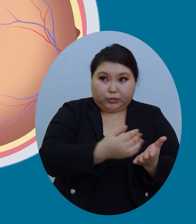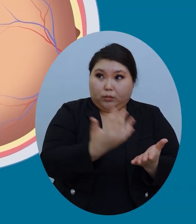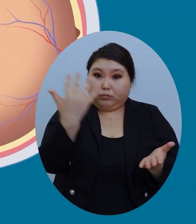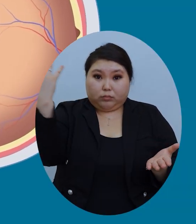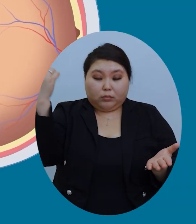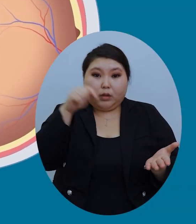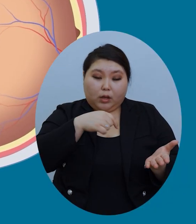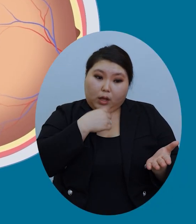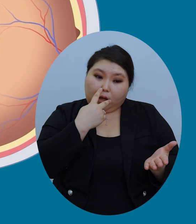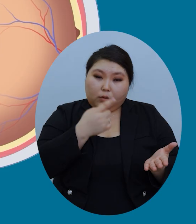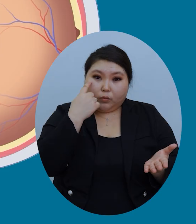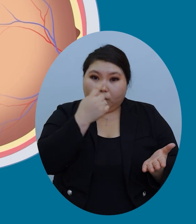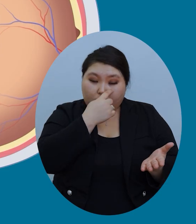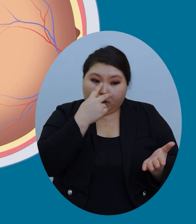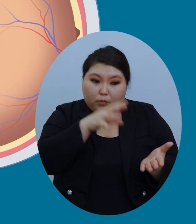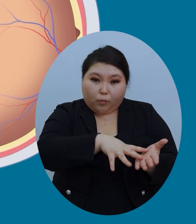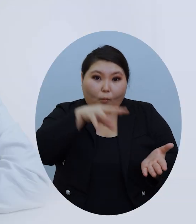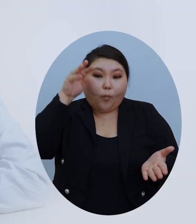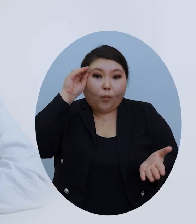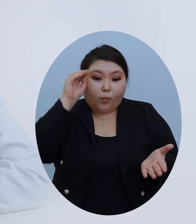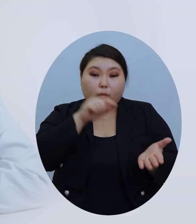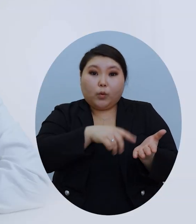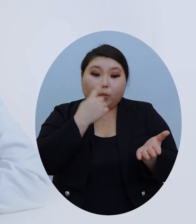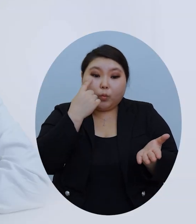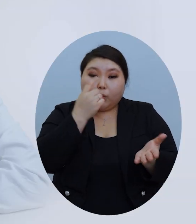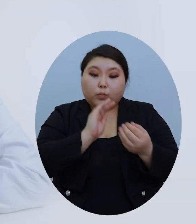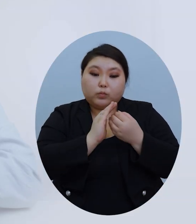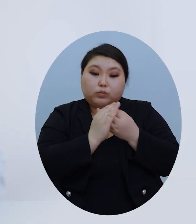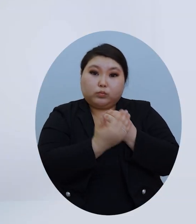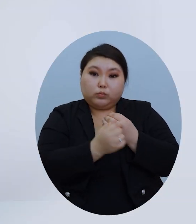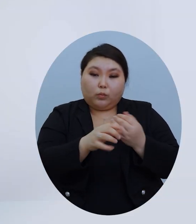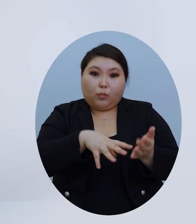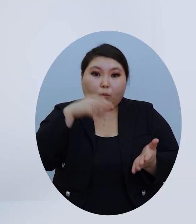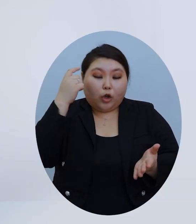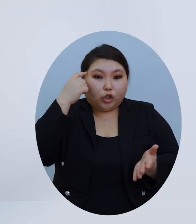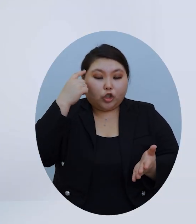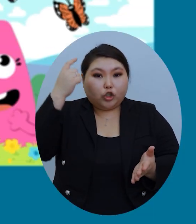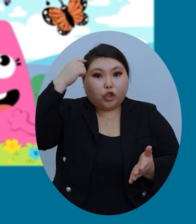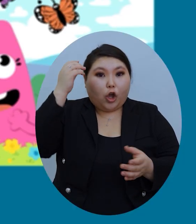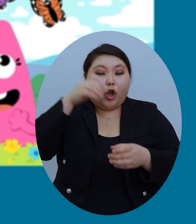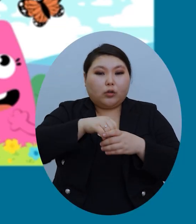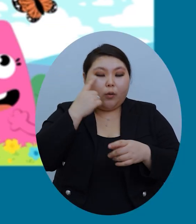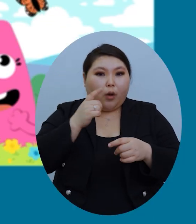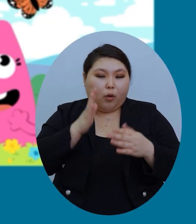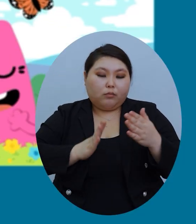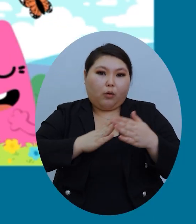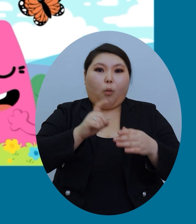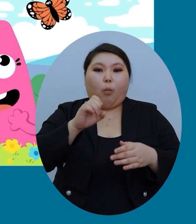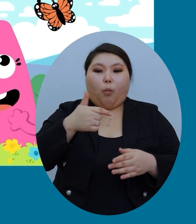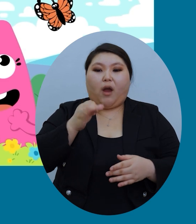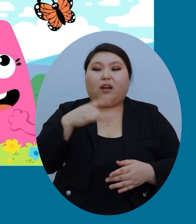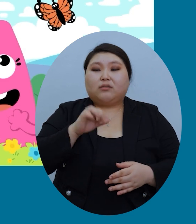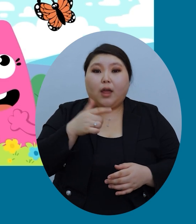гэрлийн долгионыг нүдний эвэрлэг бүрхүүл хүлээж авна. Эвэрлэг бүрхүүл хүлээж аваад түүнийг дотгошин оруулахдаа хугалдаг.